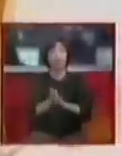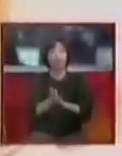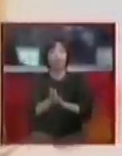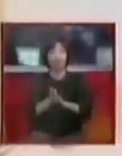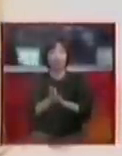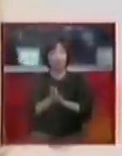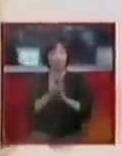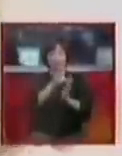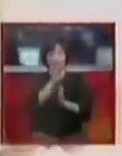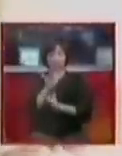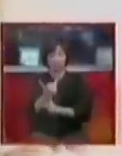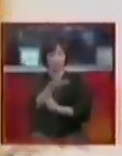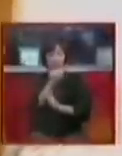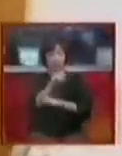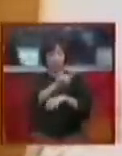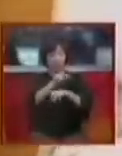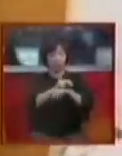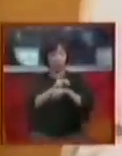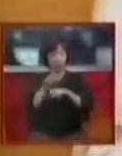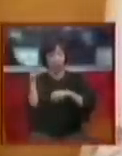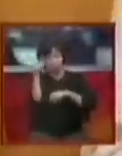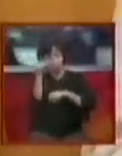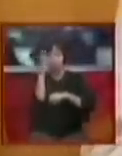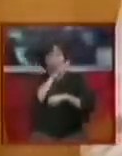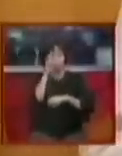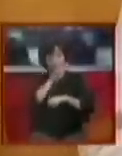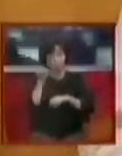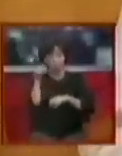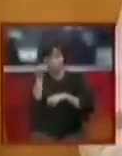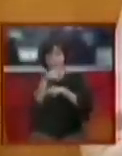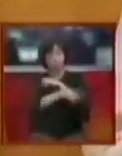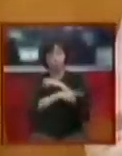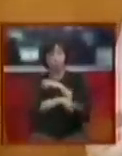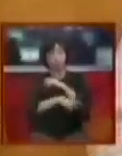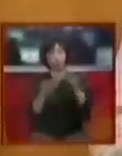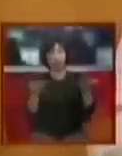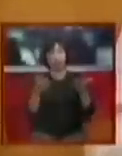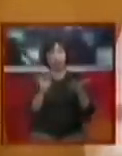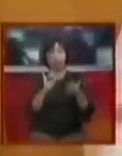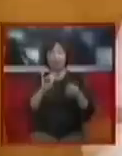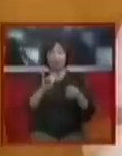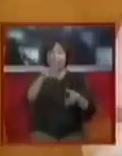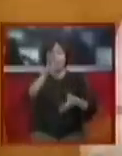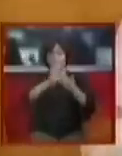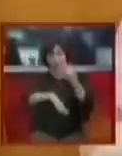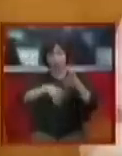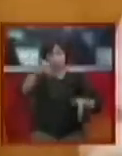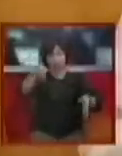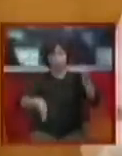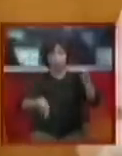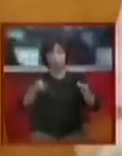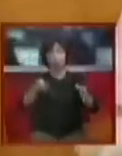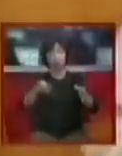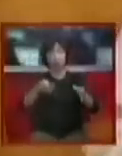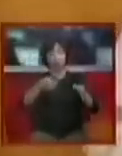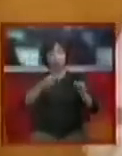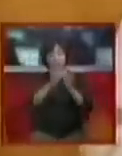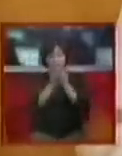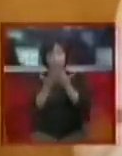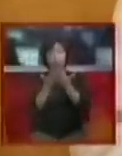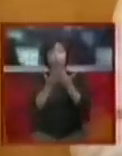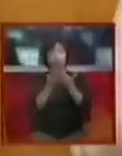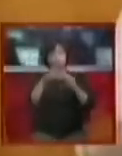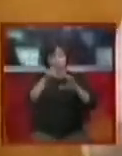mula lungsod hanggang nayon, ang pagbalik ng piring sa sistemang pangkaturungan, ang bawat classroom, upuan at aklat